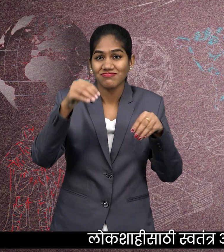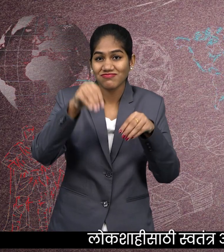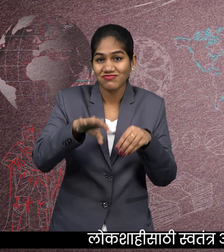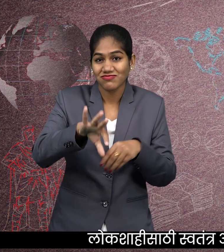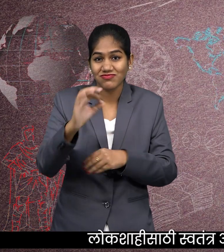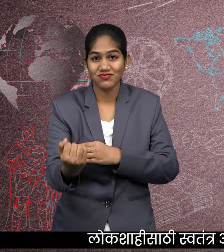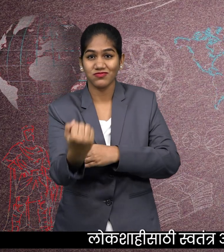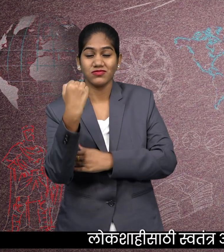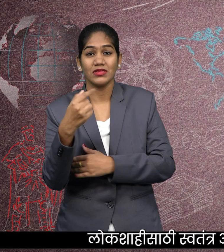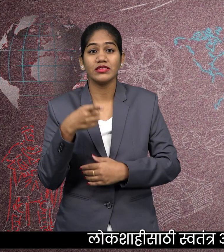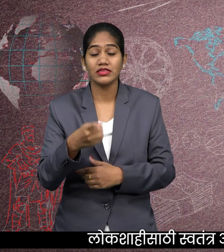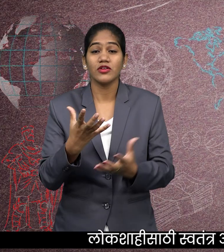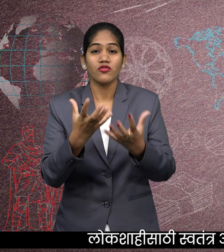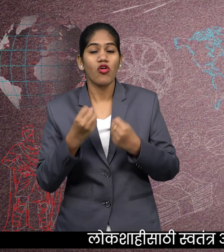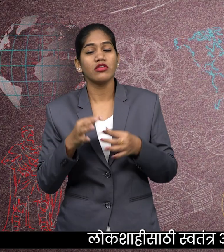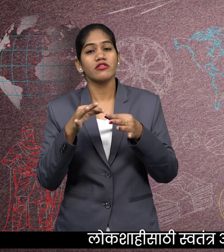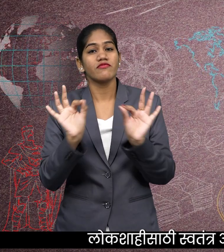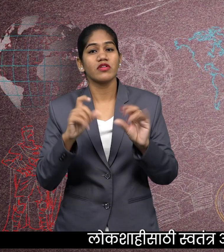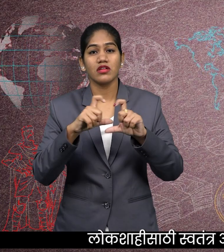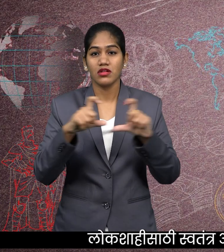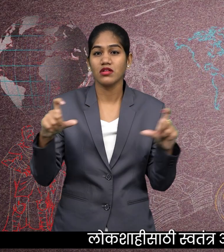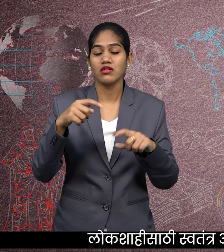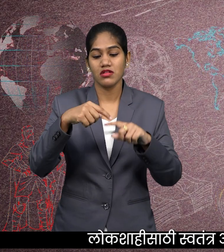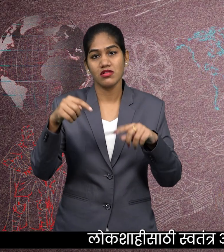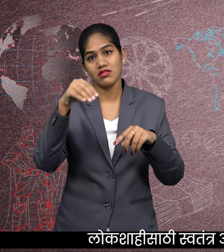लोकशाहीसाठी स्वतंत्र आणि निष्पक्ष निवडणुका आवश्यक आहेत.